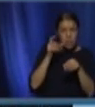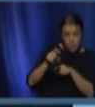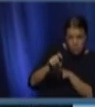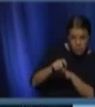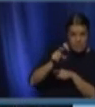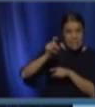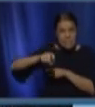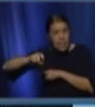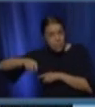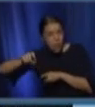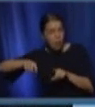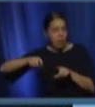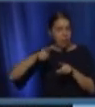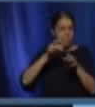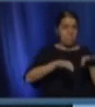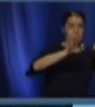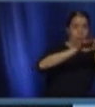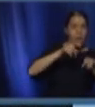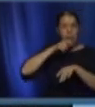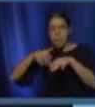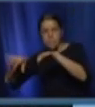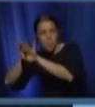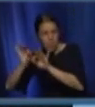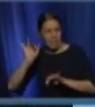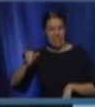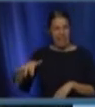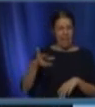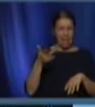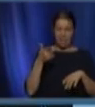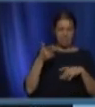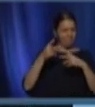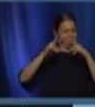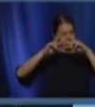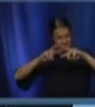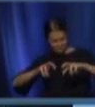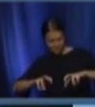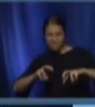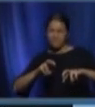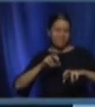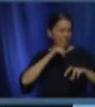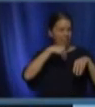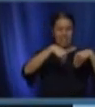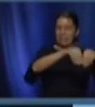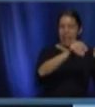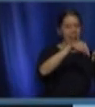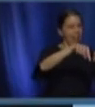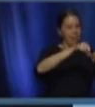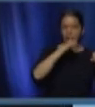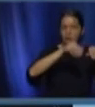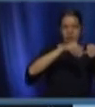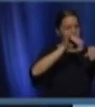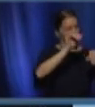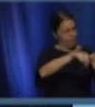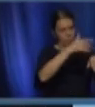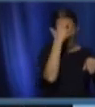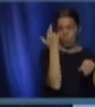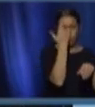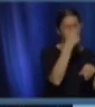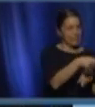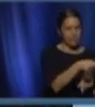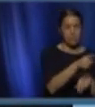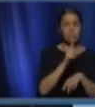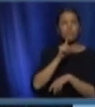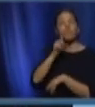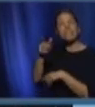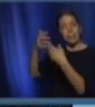Mais on dirait que ce n'est pas là le problème. Non, c'est plutôt dans le secteur de la fabrication,